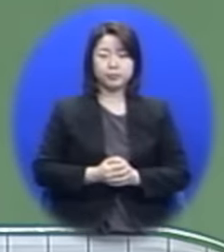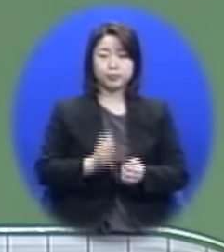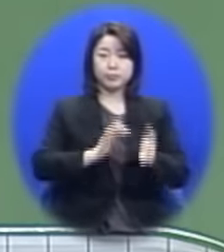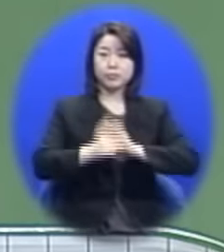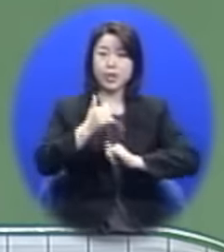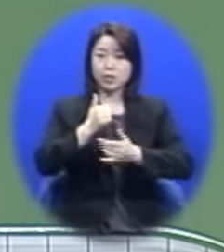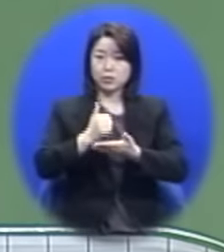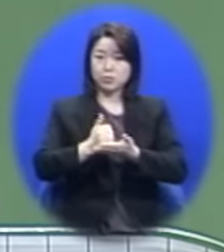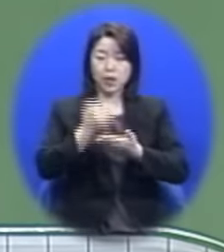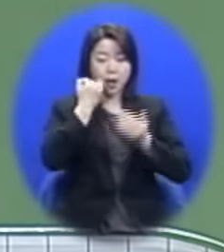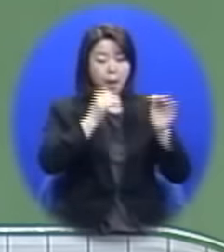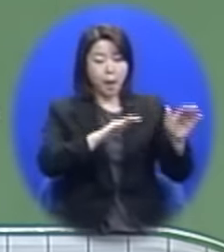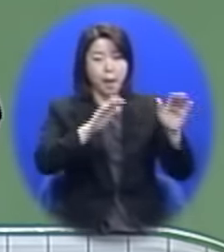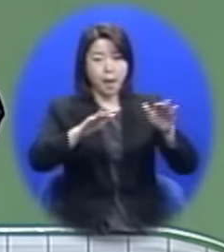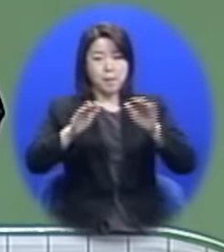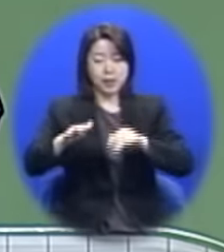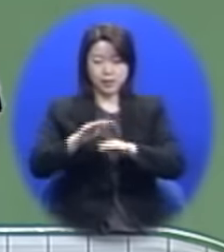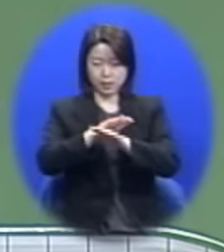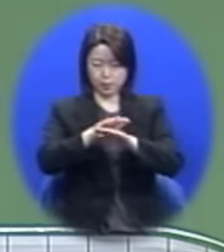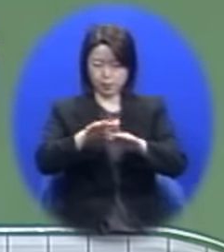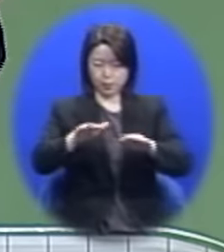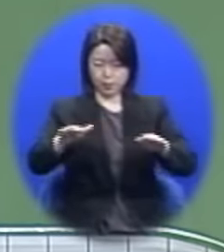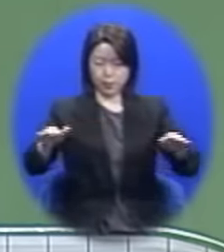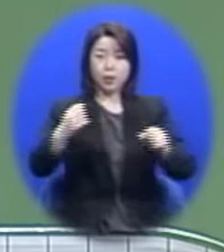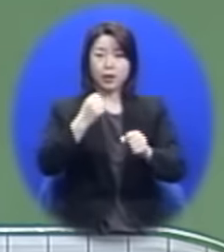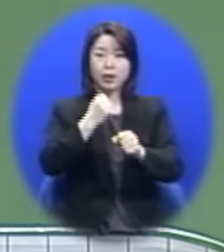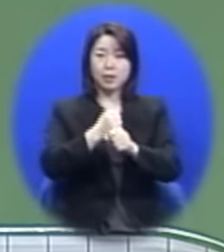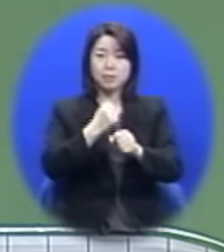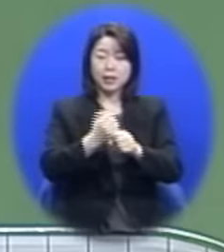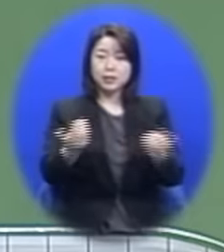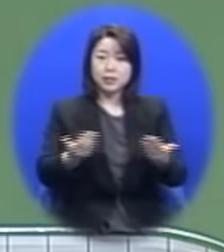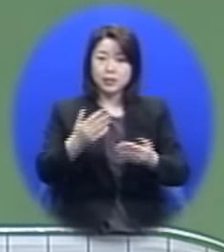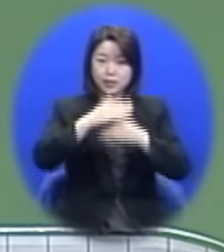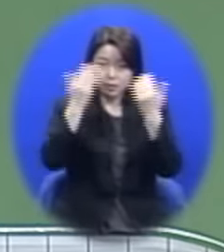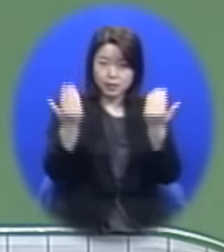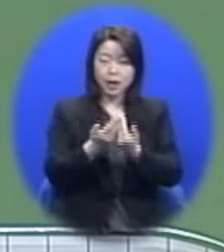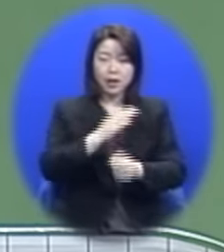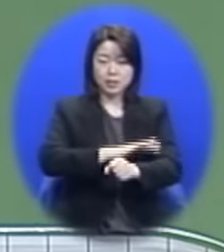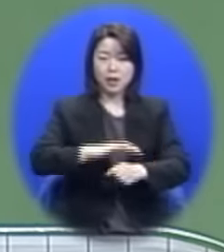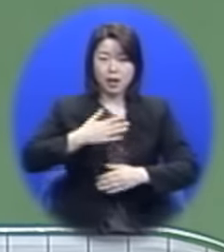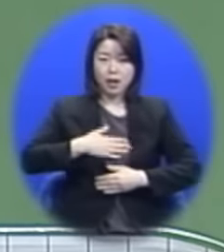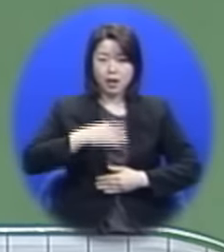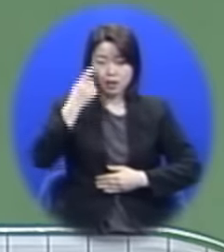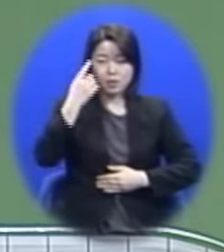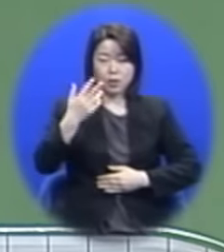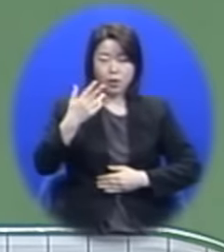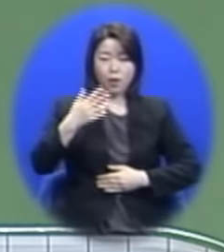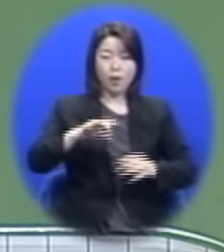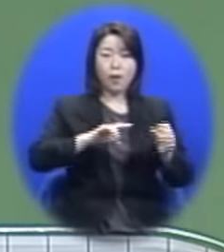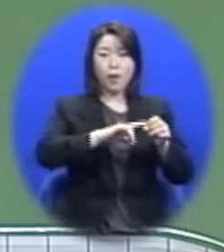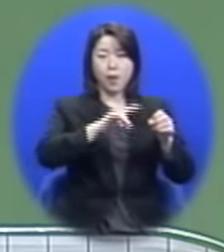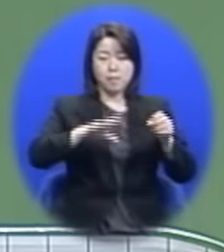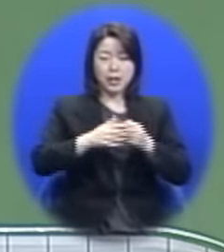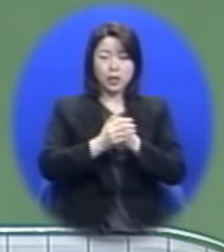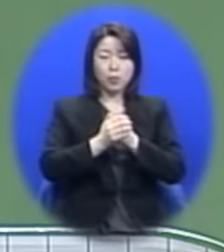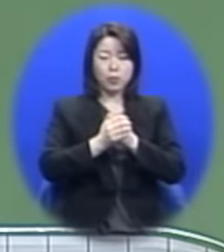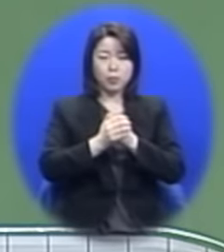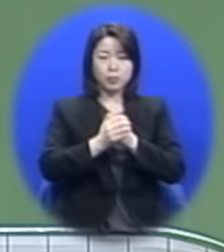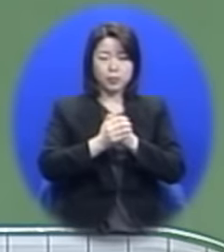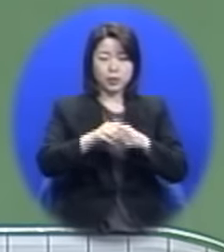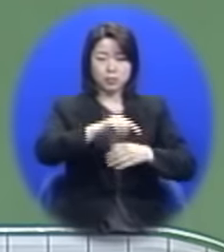예수님께서 바다를 잔잔하게 하신 사건 다 잘 아시죠? 마태복음 8장 26절부터